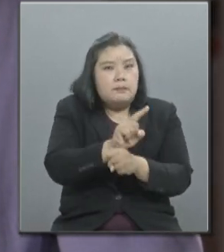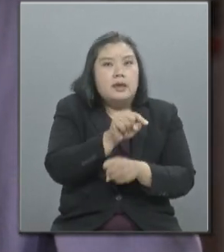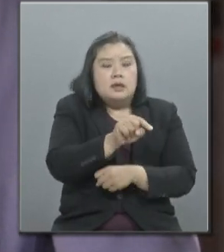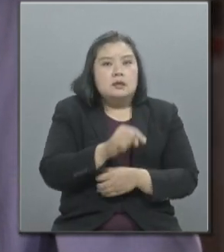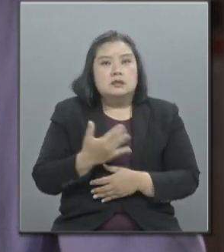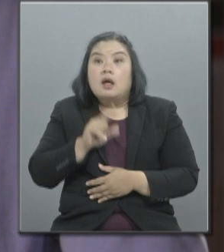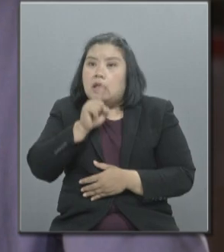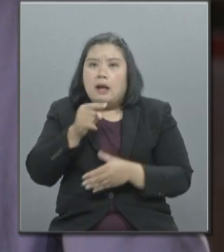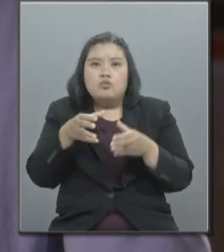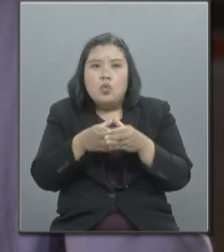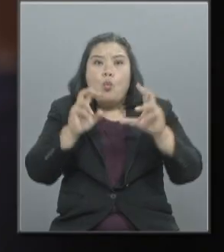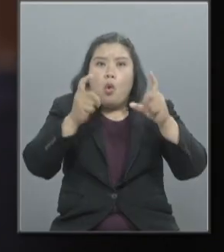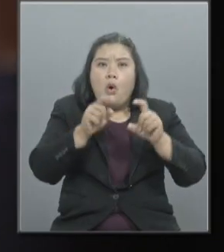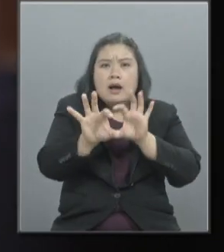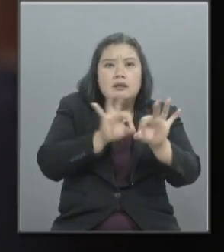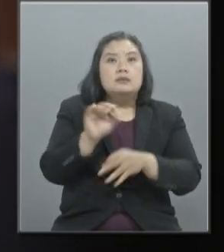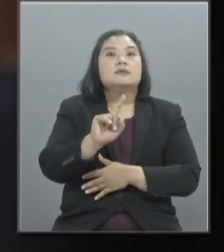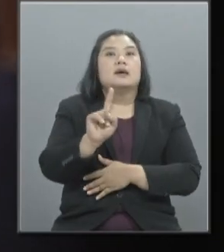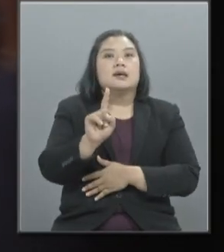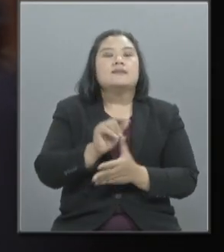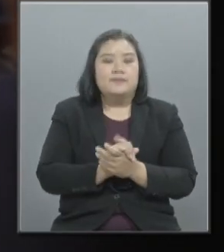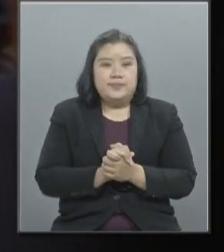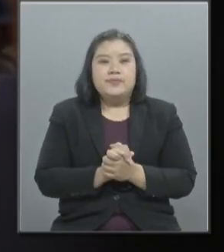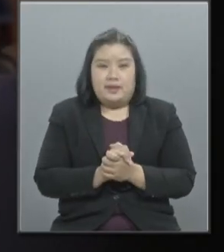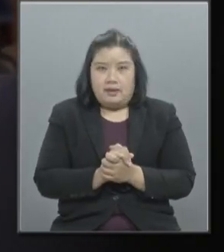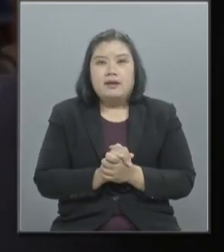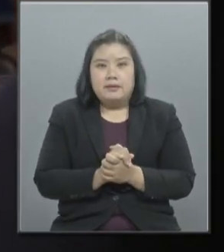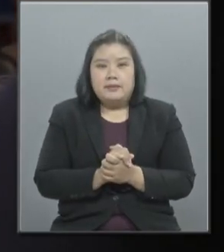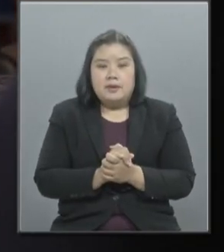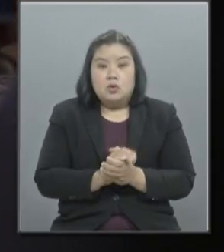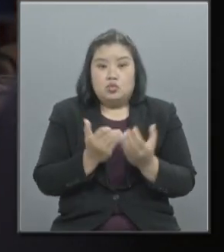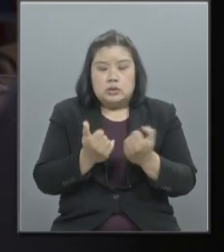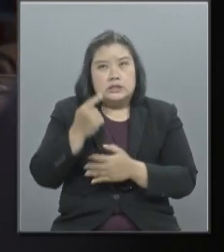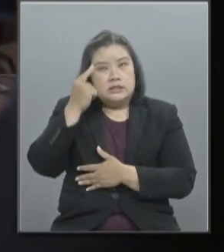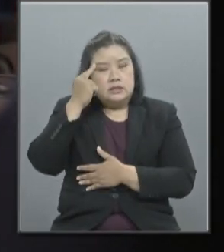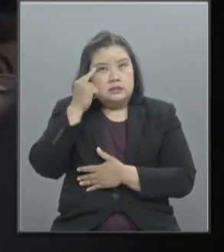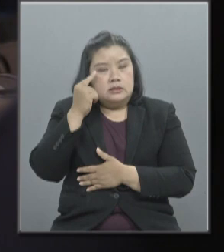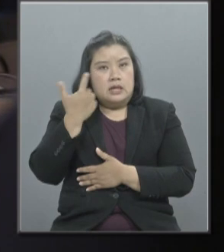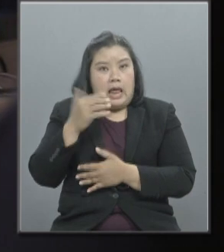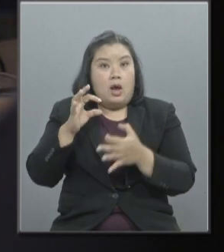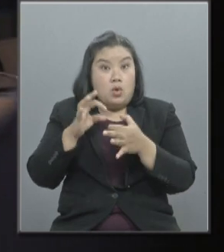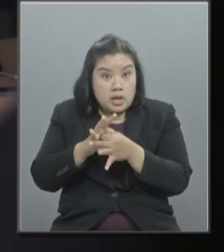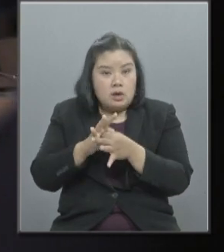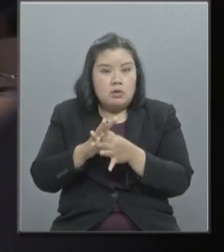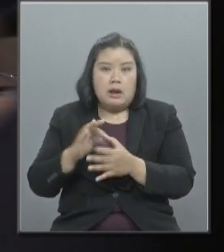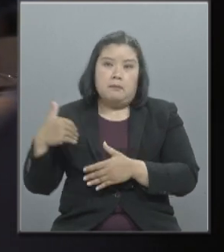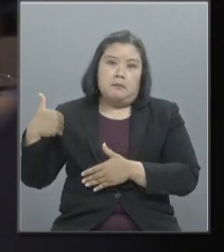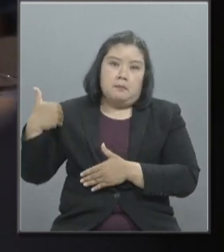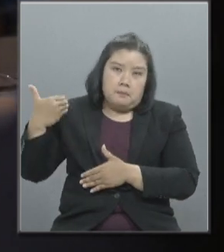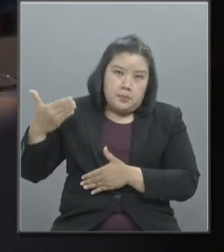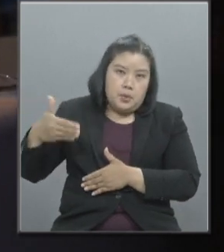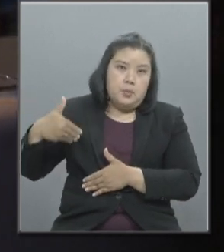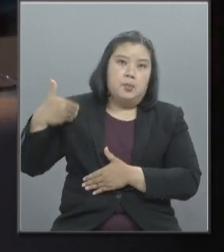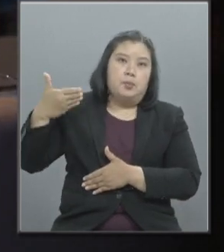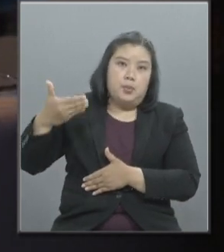รเรื่องราวยังไงบ้างคะ แน่นอนเราคงคอนเซปต์ว่ามันเป็นเรื่องราวแห่งยุคสมัยที่ผ่านมา